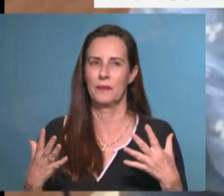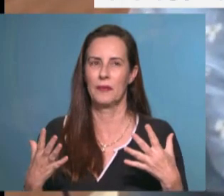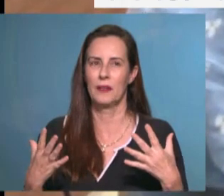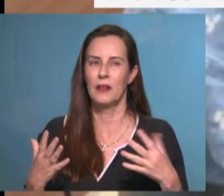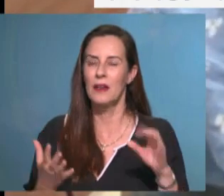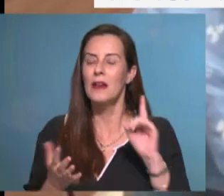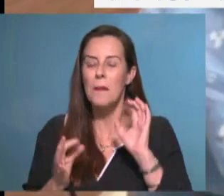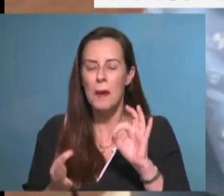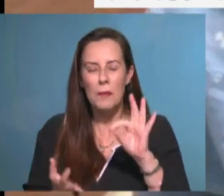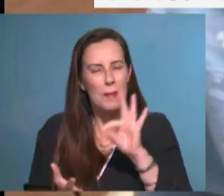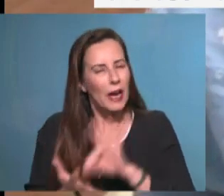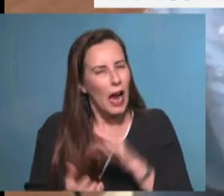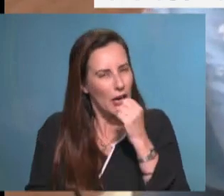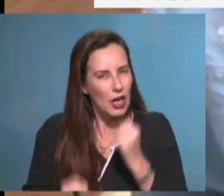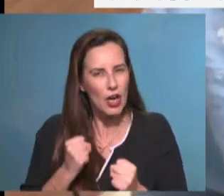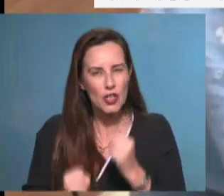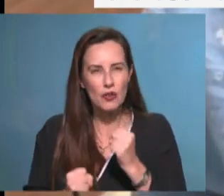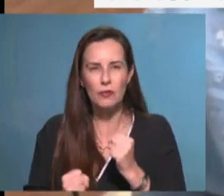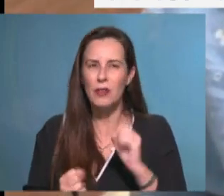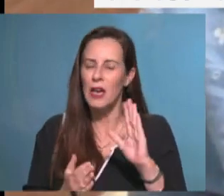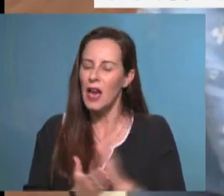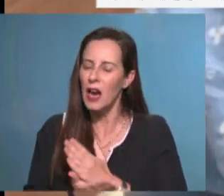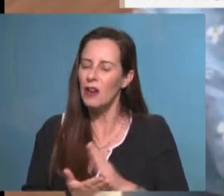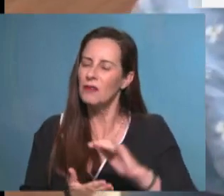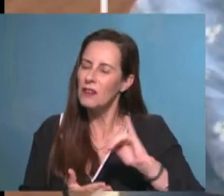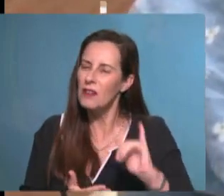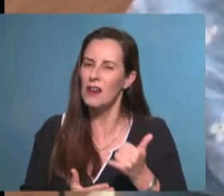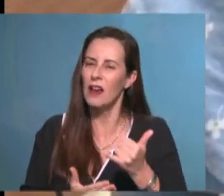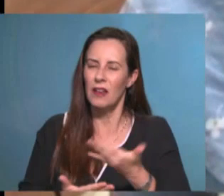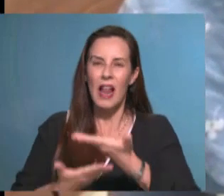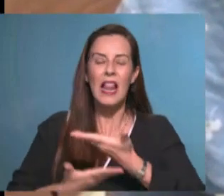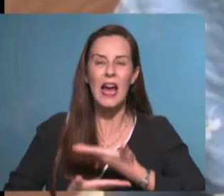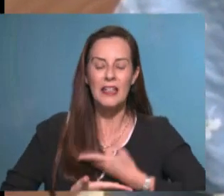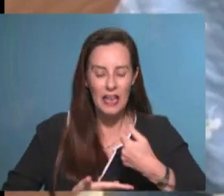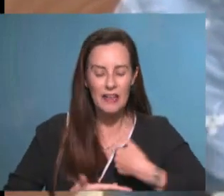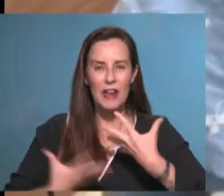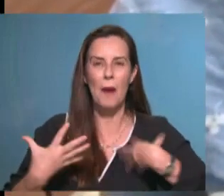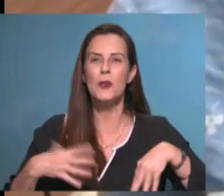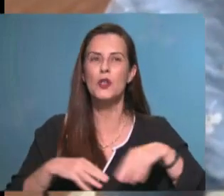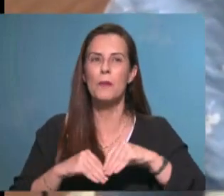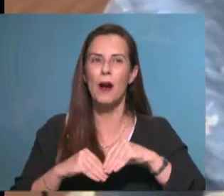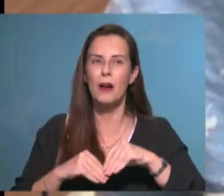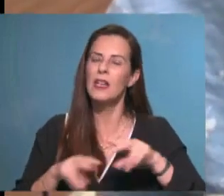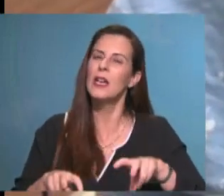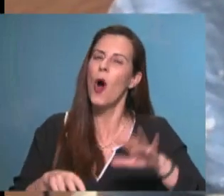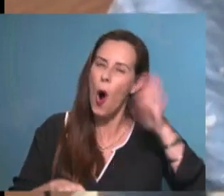שברגע הציני החליטו להעניק לי ולמשפחתי הזדמנות